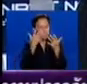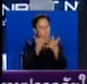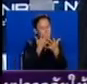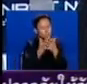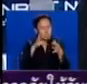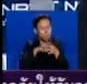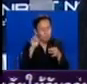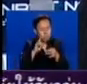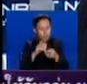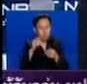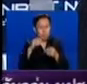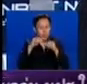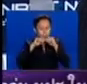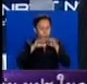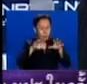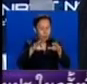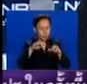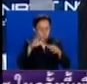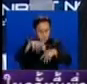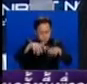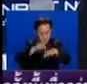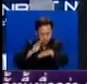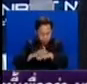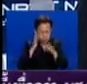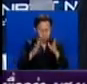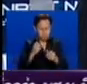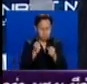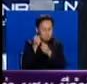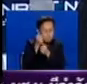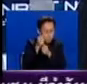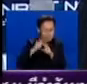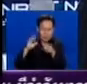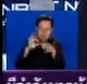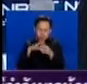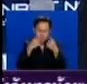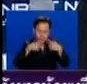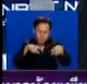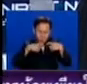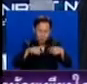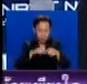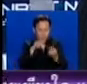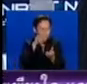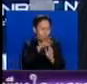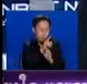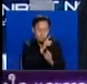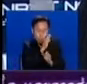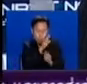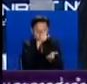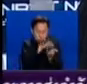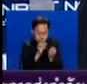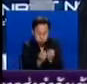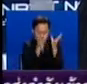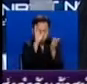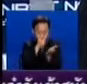งปลุกปั่นให้เกิดความไม่สงบขึ้นในบ้านเมืองนะคะกรณีที่มีการเผยแพร่คลิปที่จะขู่ก่อวินาศกรรมค่ะแต่ว่าเ